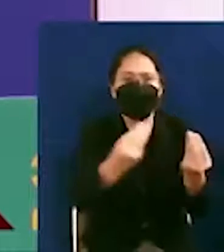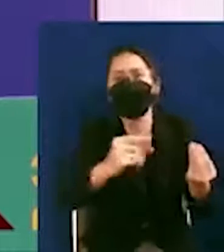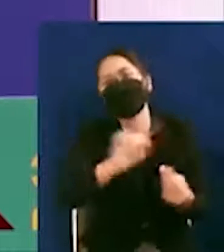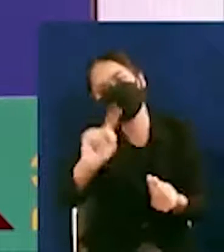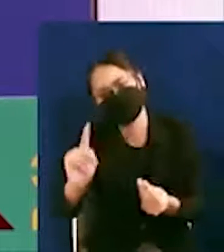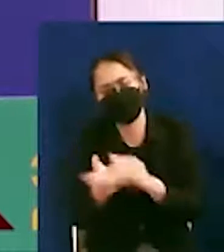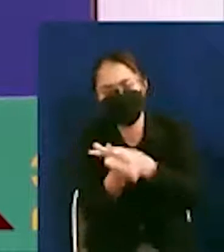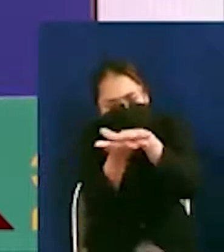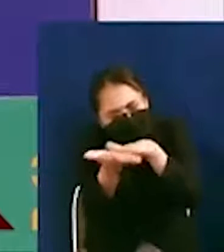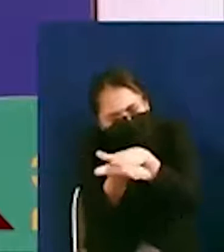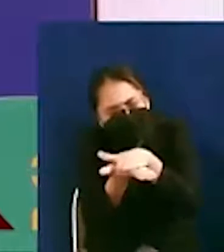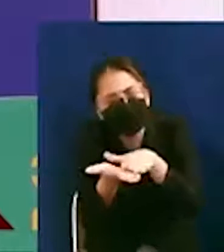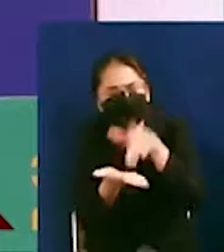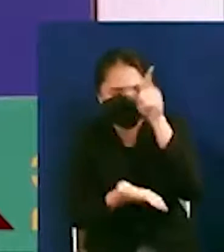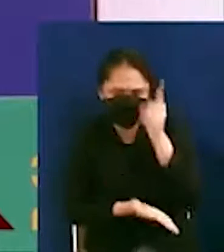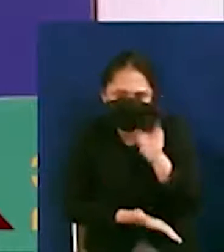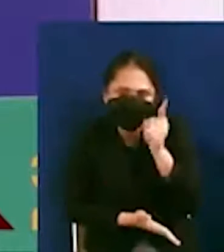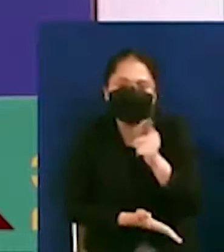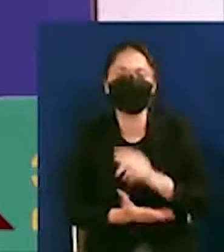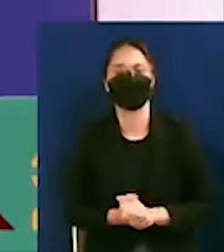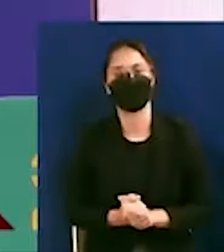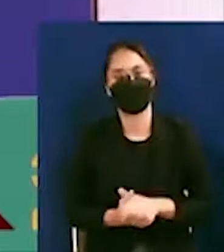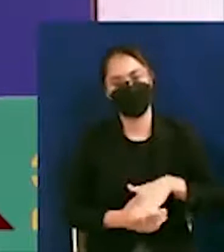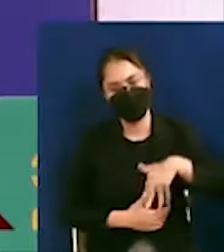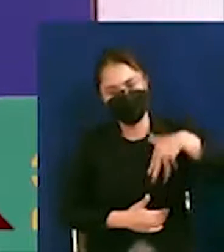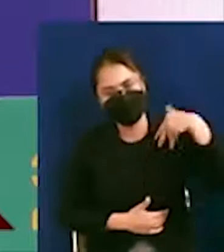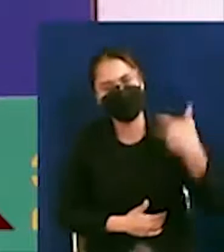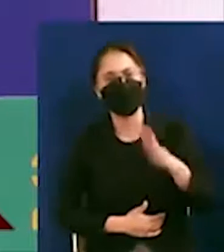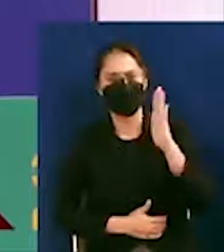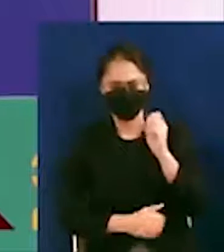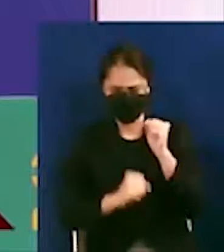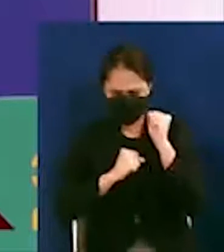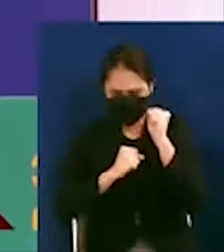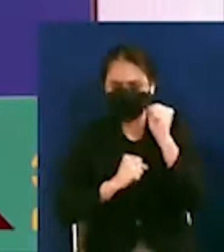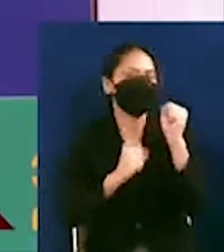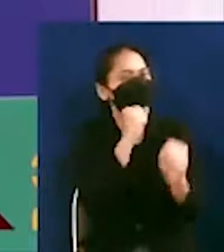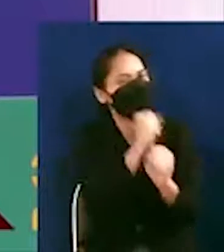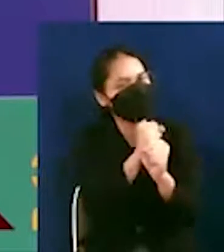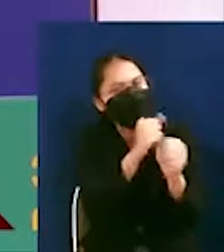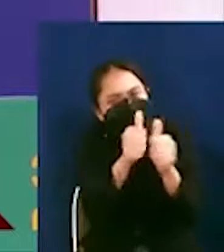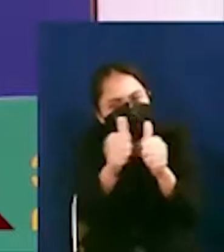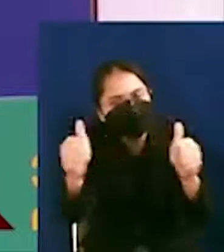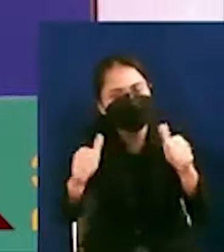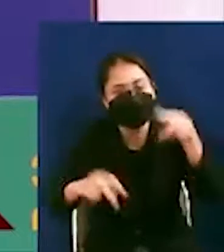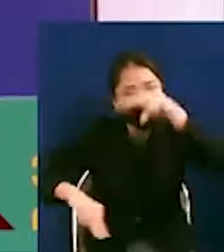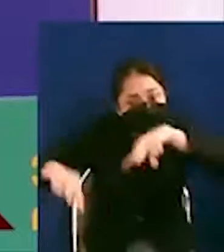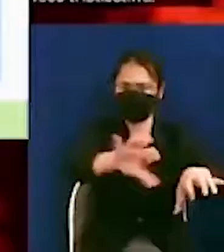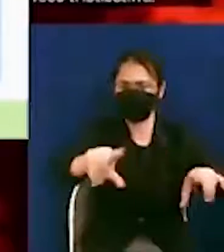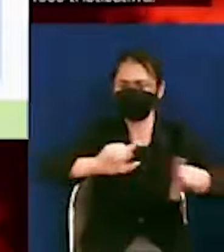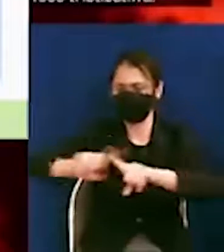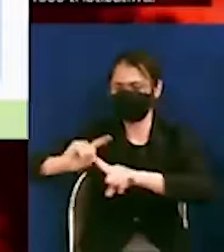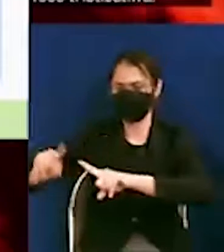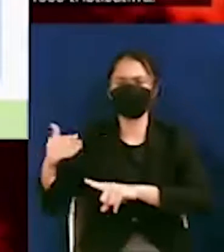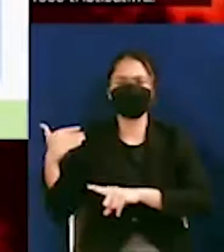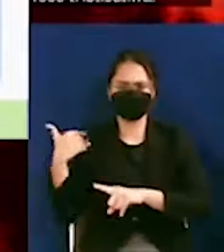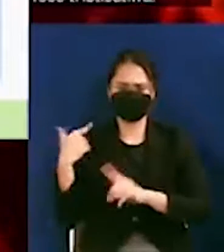ต้องกราบขออภัยจริงๆนะครับในความไม่สะดวกตรงนี้ก็เราจะพยายามทำให้ดีที่สุดนะครับที่จะดูแลในเรื่องของการฉีดวัคซีนนะครับสถ